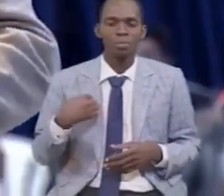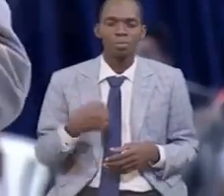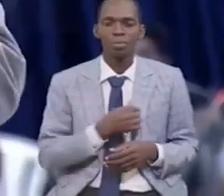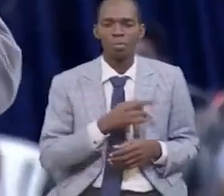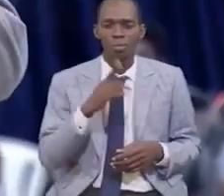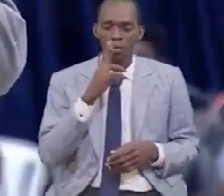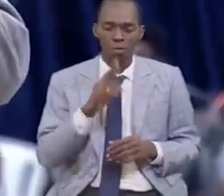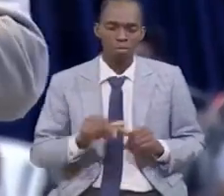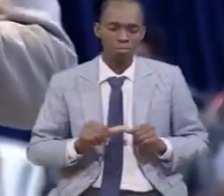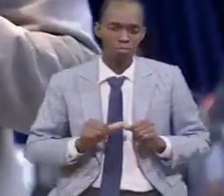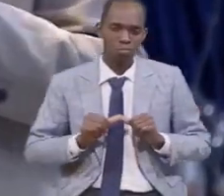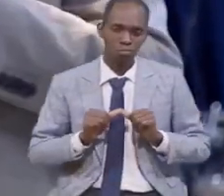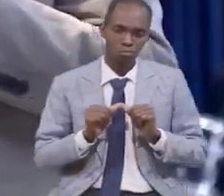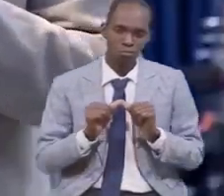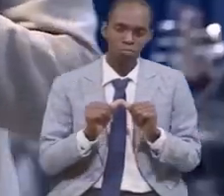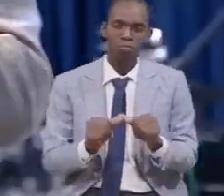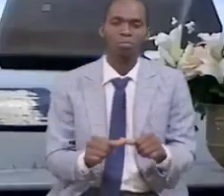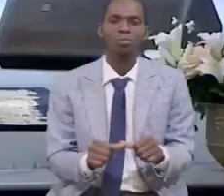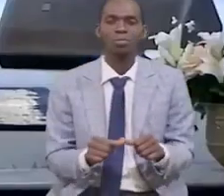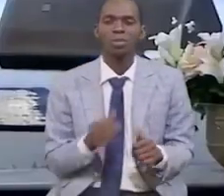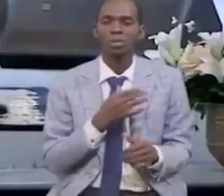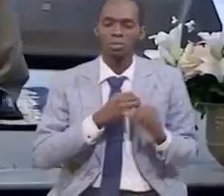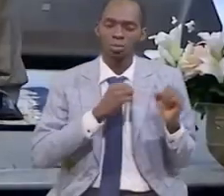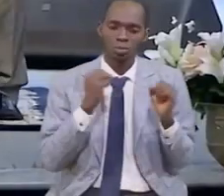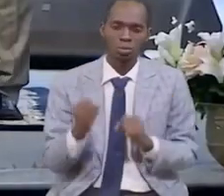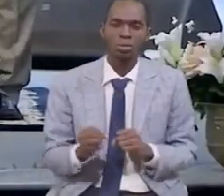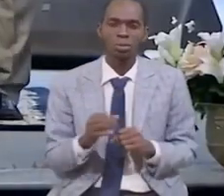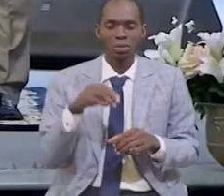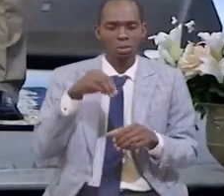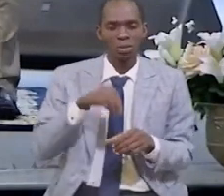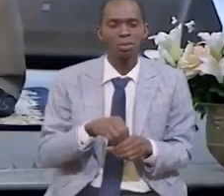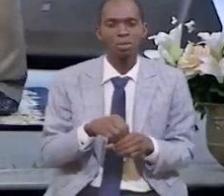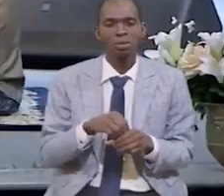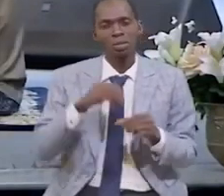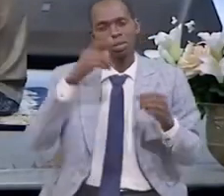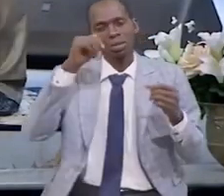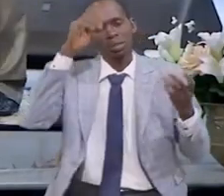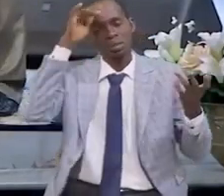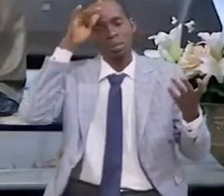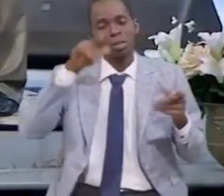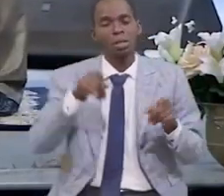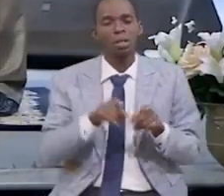steadfast in them. మనము వాటిలో స్థిరముగా ఉండాలి. As we put all that